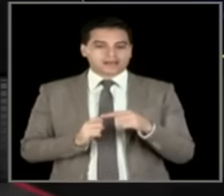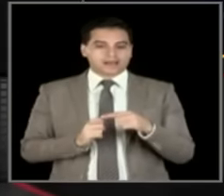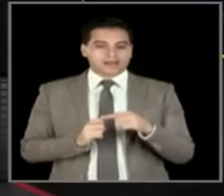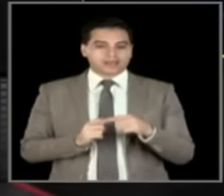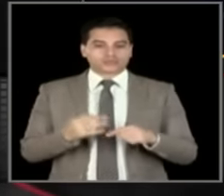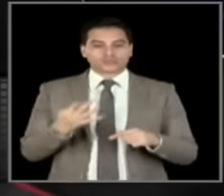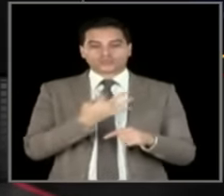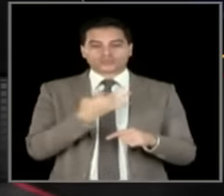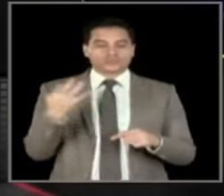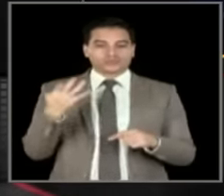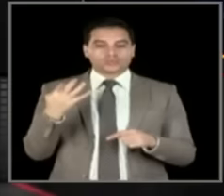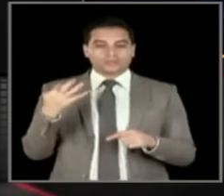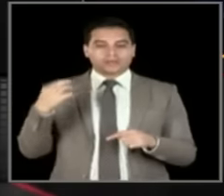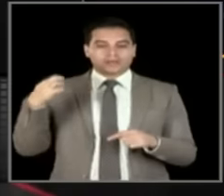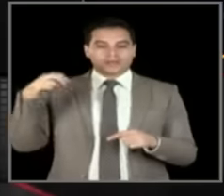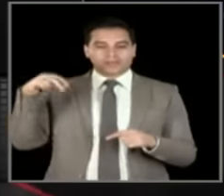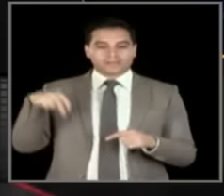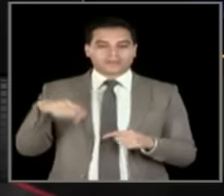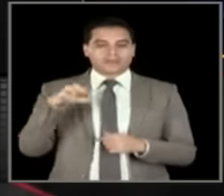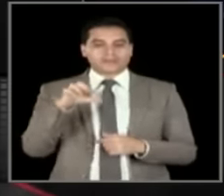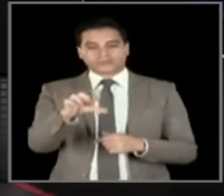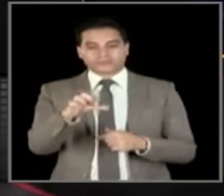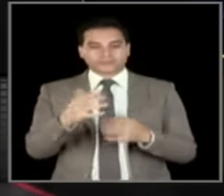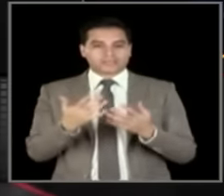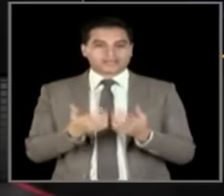1008 ناقص